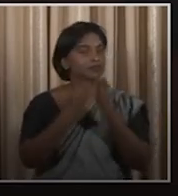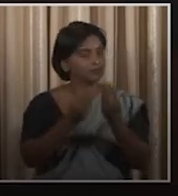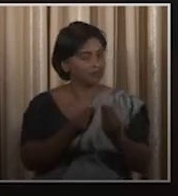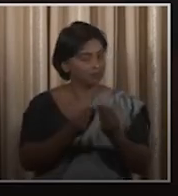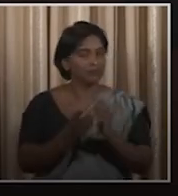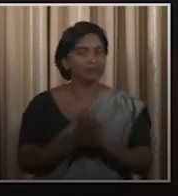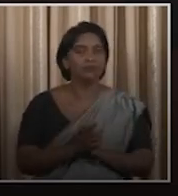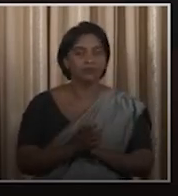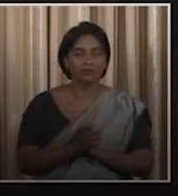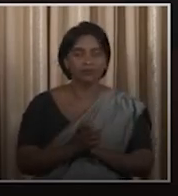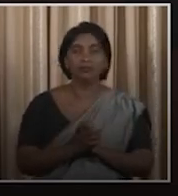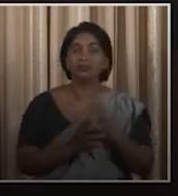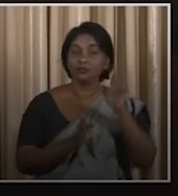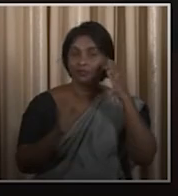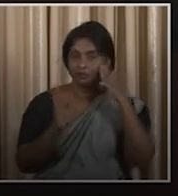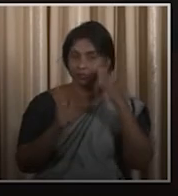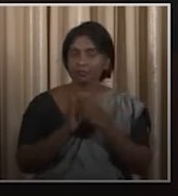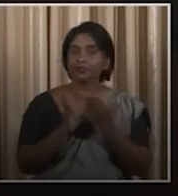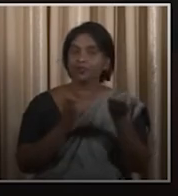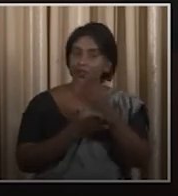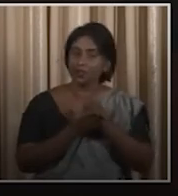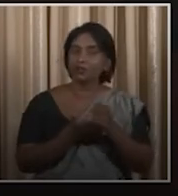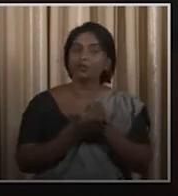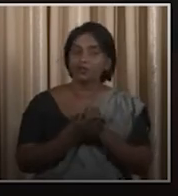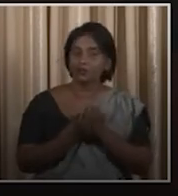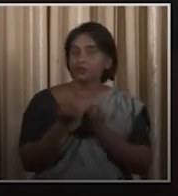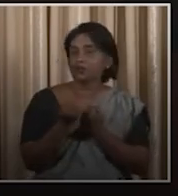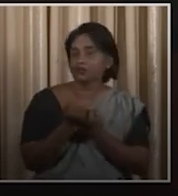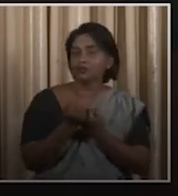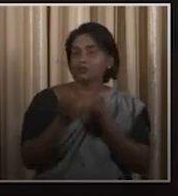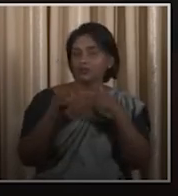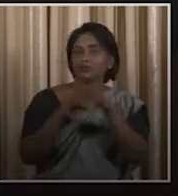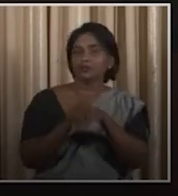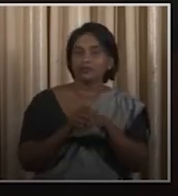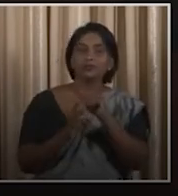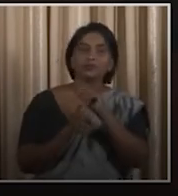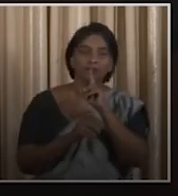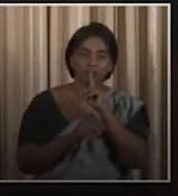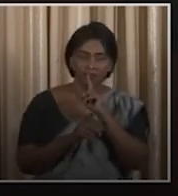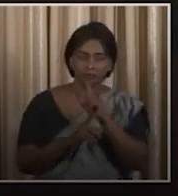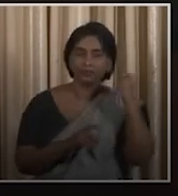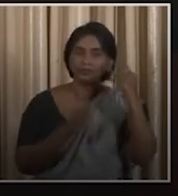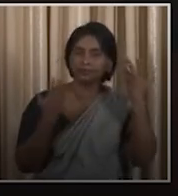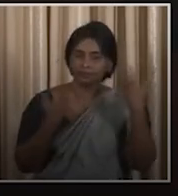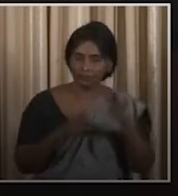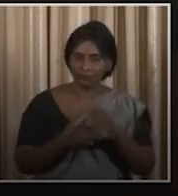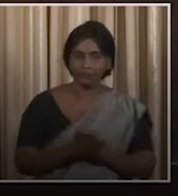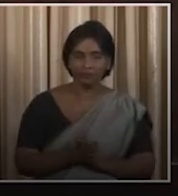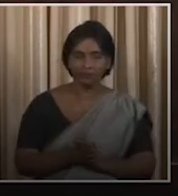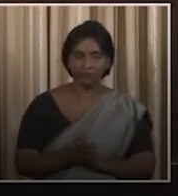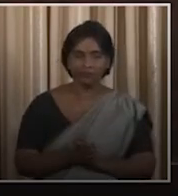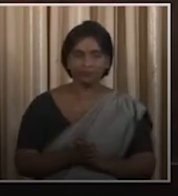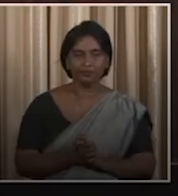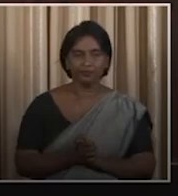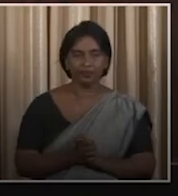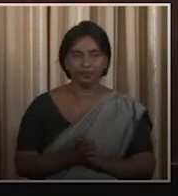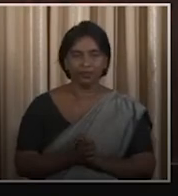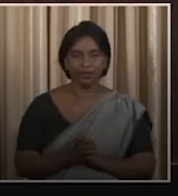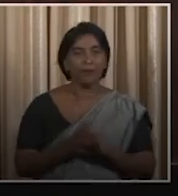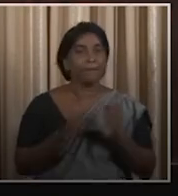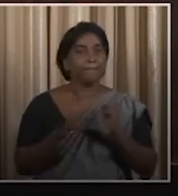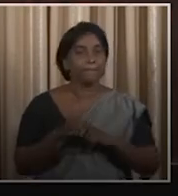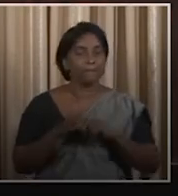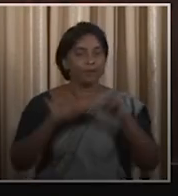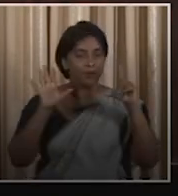පිරිනම්මි ඒ සඳහා අපි සියලු දෙනාම දායක වෙමු කියන ආරාධනය ඇතුව මගේ වචන කිපය අවසන් බවන් සිත කරන ප්‍රශ්න අංක